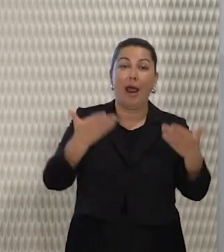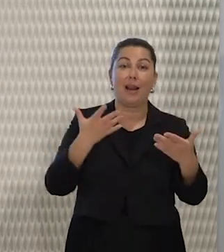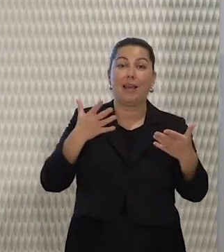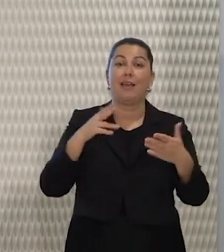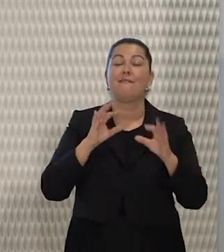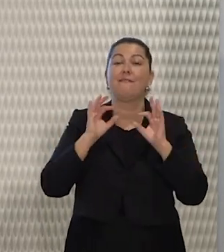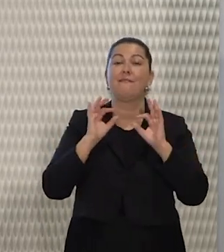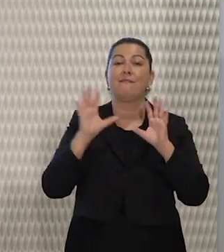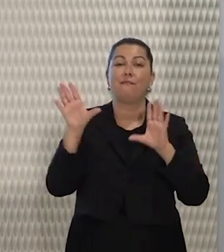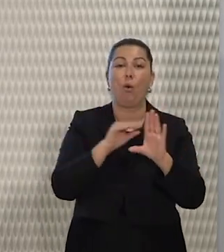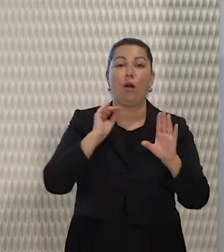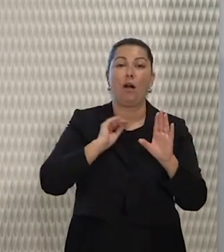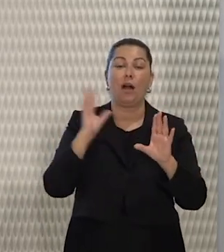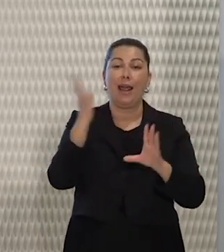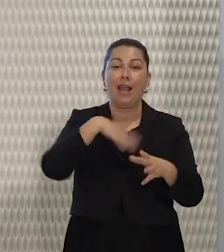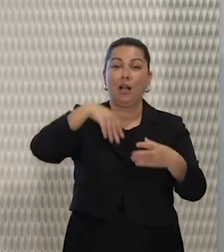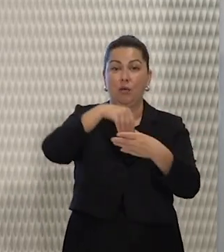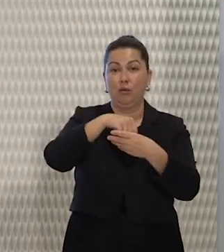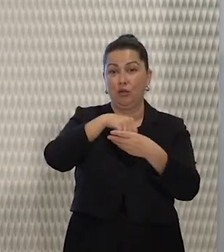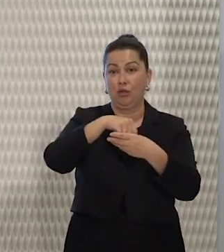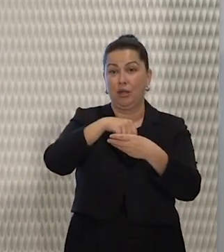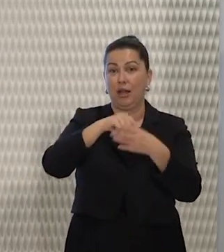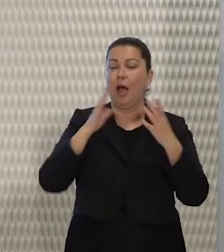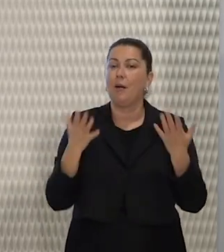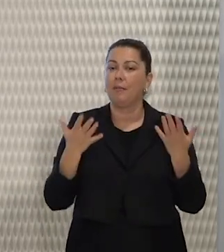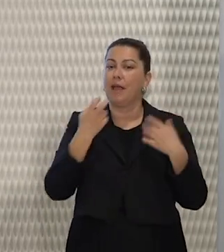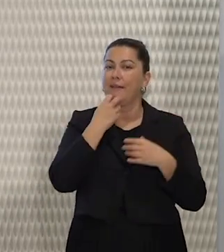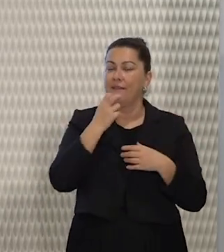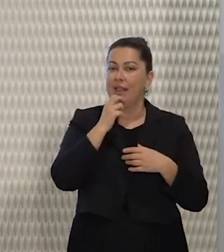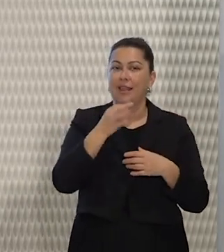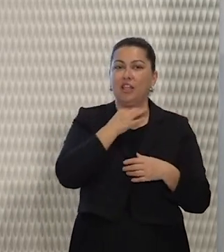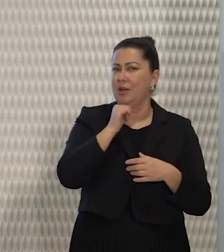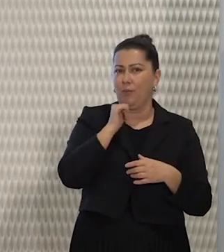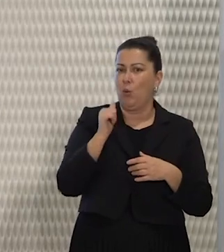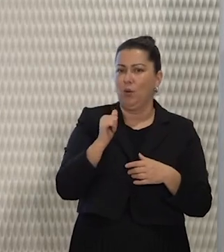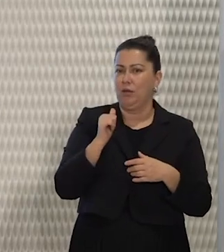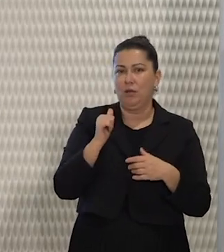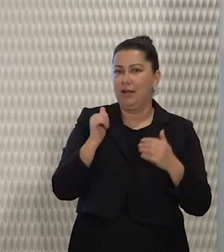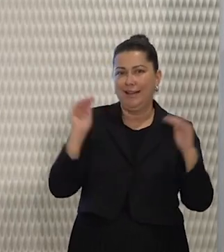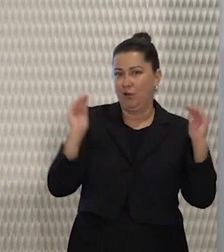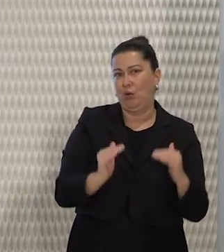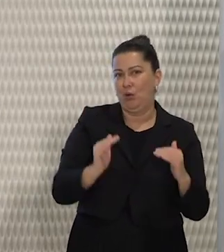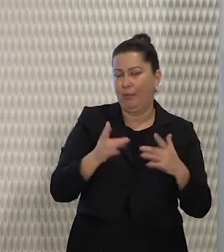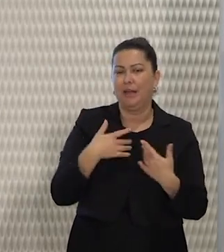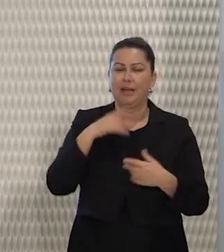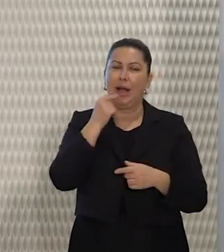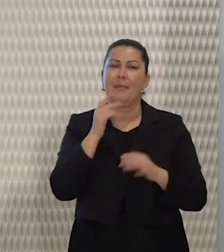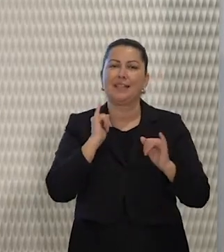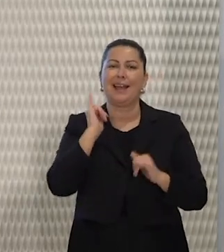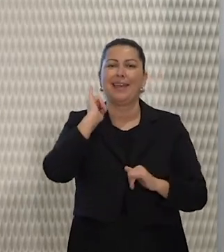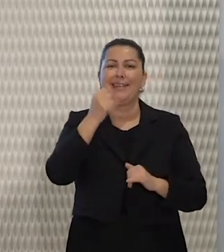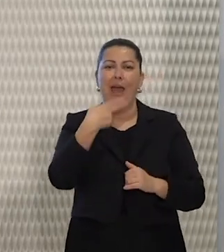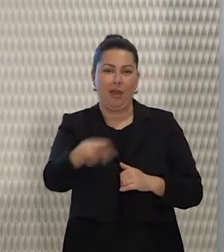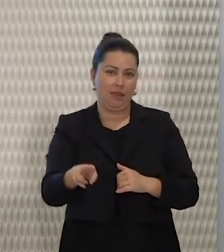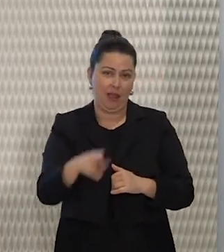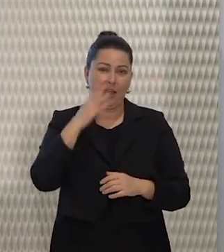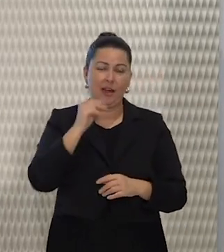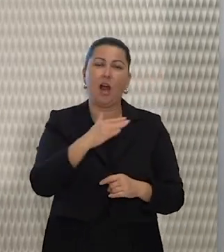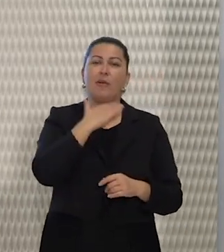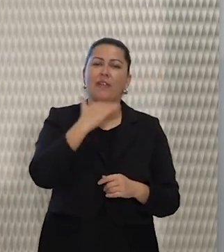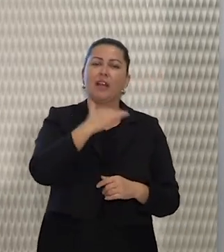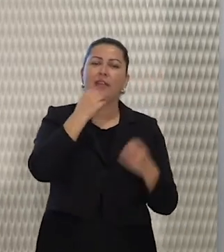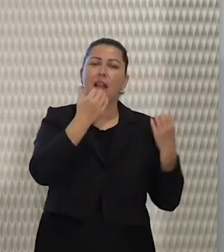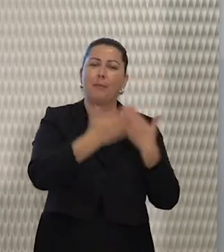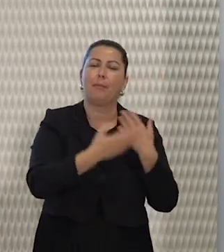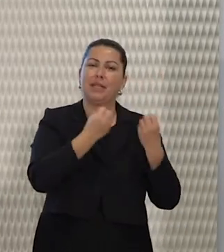inclusion, ohne die Stimmung trüben zu wollen, jein. Ich glaube, es passiert schon sehr, sehr viel. Die Beispiele